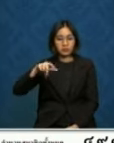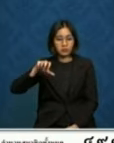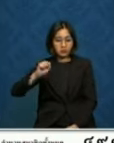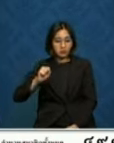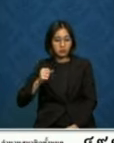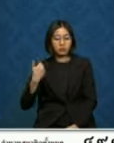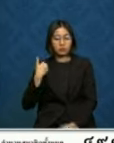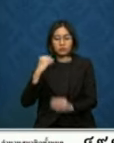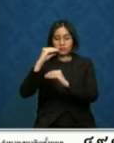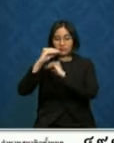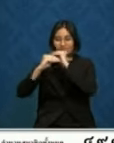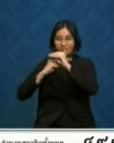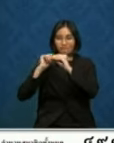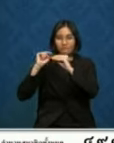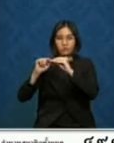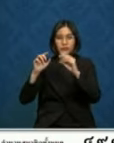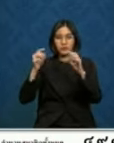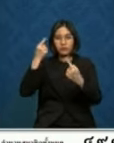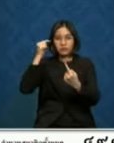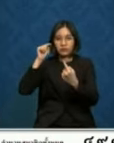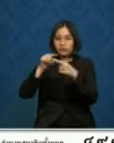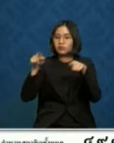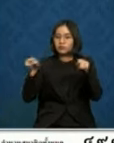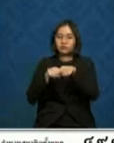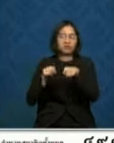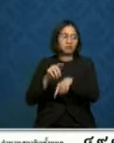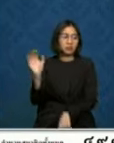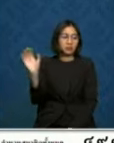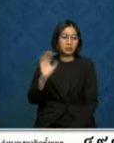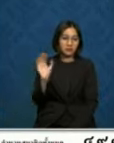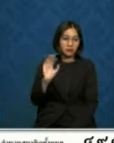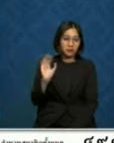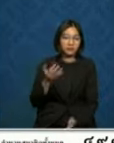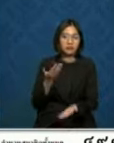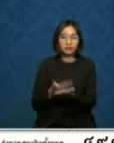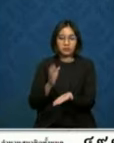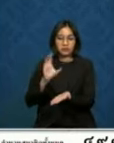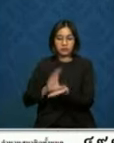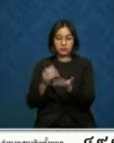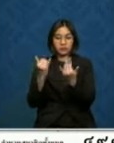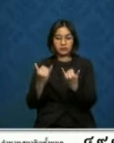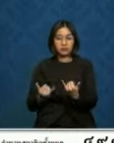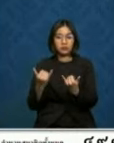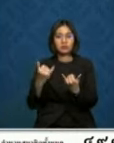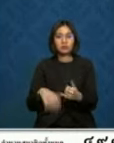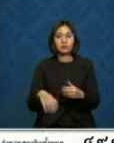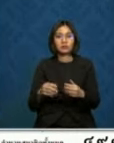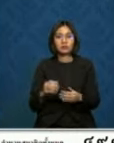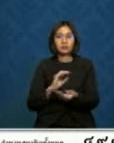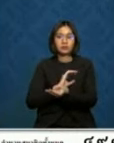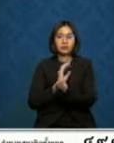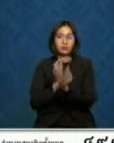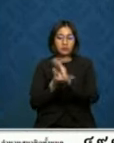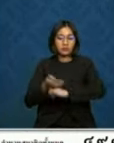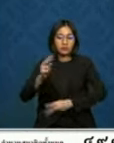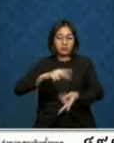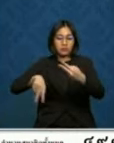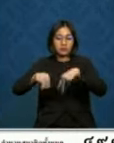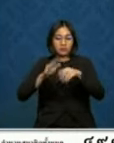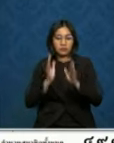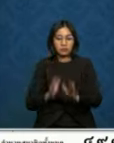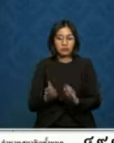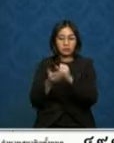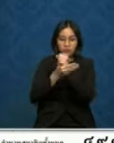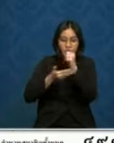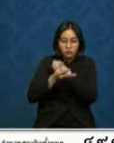ต้องมีโครงการที่มีเป้าหมายเดียวกันนะครับอีกทั้งงบประมาณส่วนนี้ควรขยับขยายไปดูแลผู้ติดย